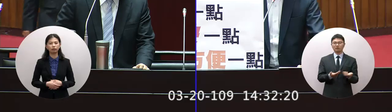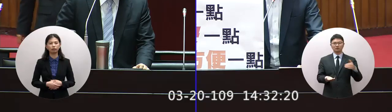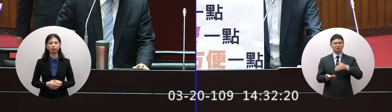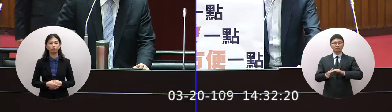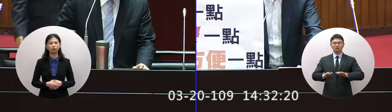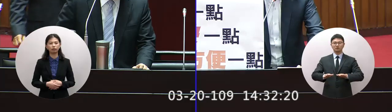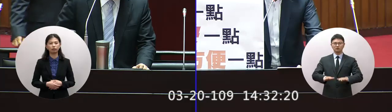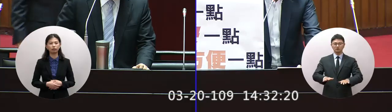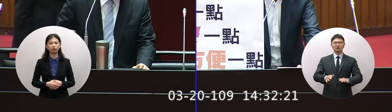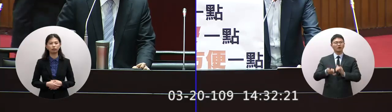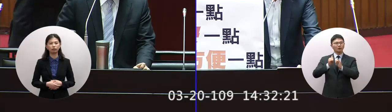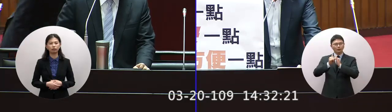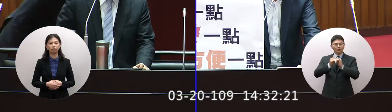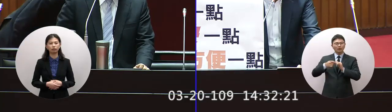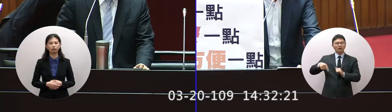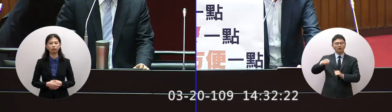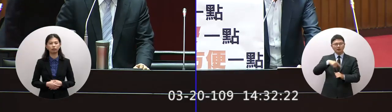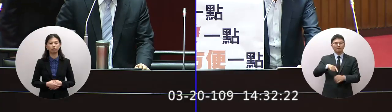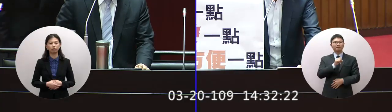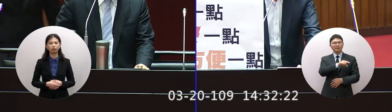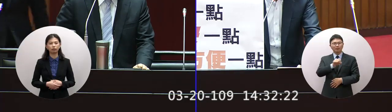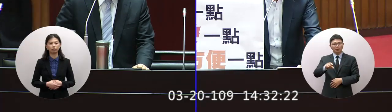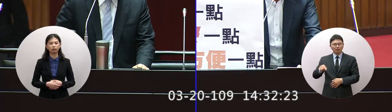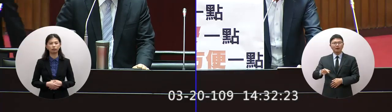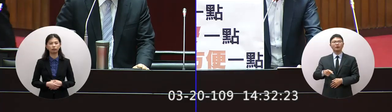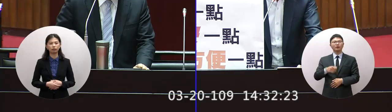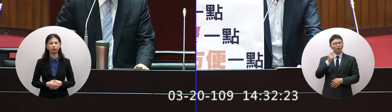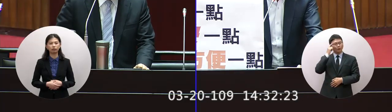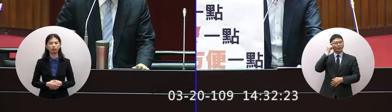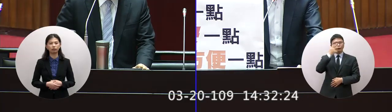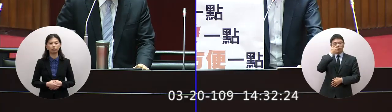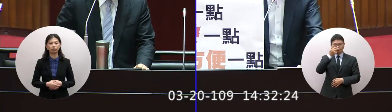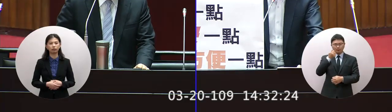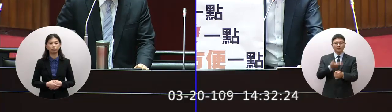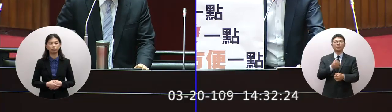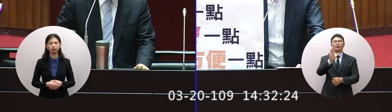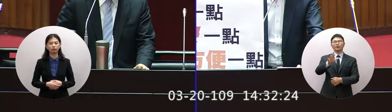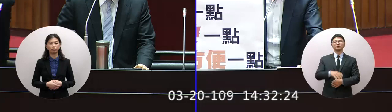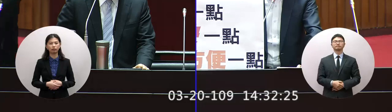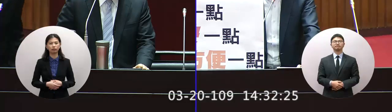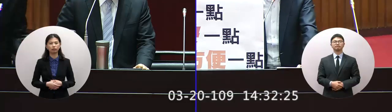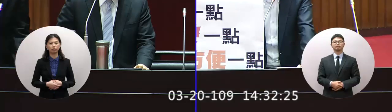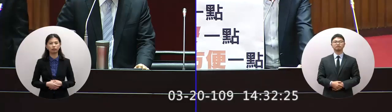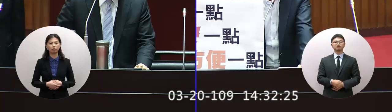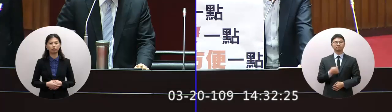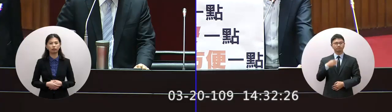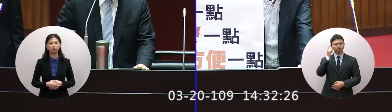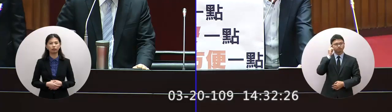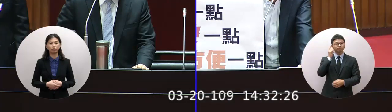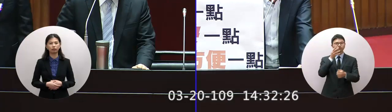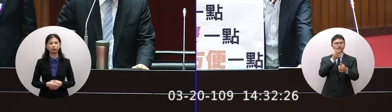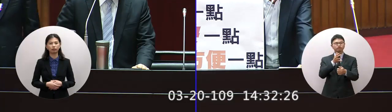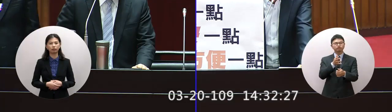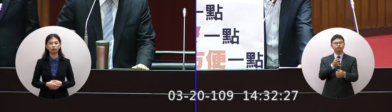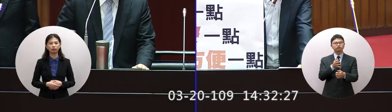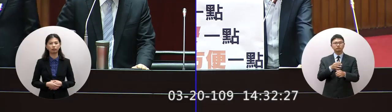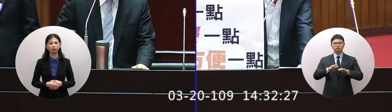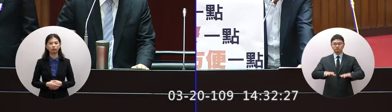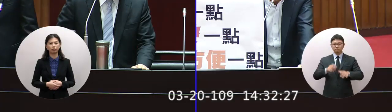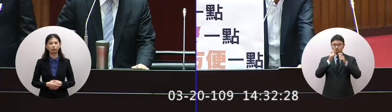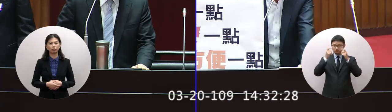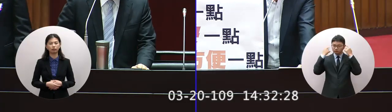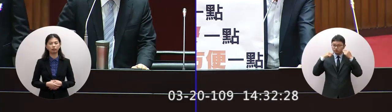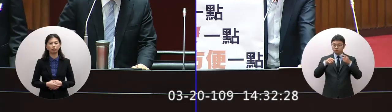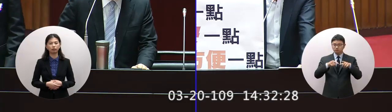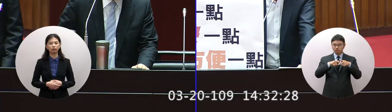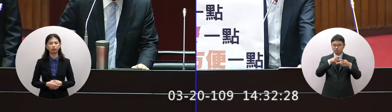逐步让许多的市民在采购的过程当中得到很大的一个便利性。那这个部分我就一个事情想请教，就是说对于目前我们的口罩工